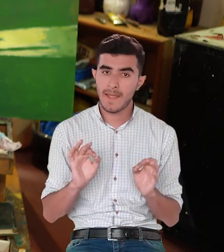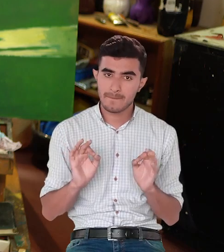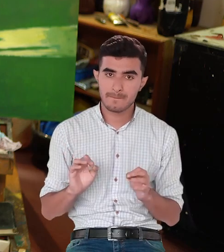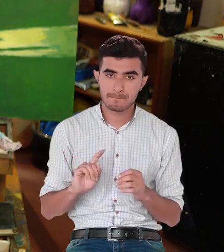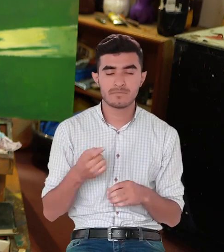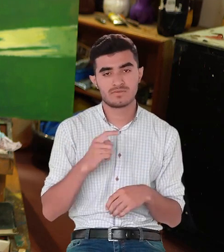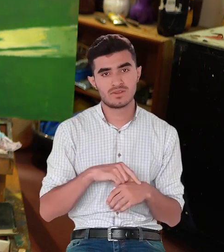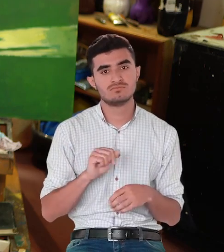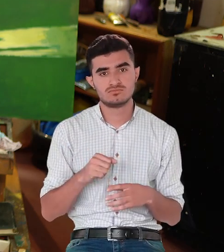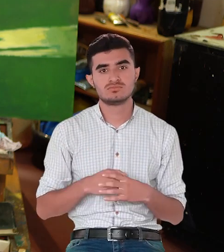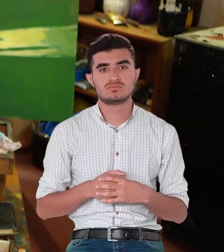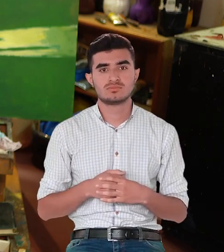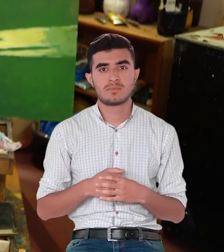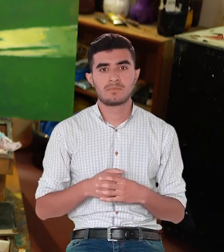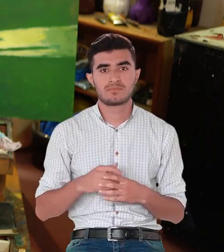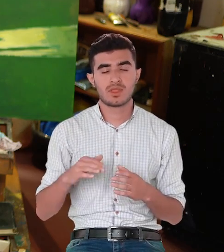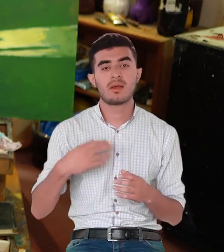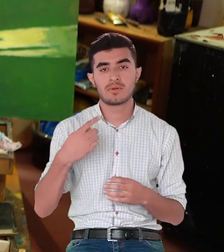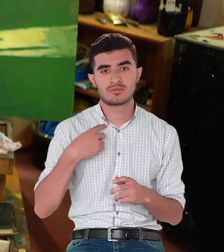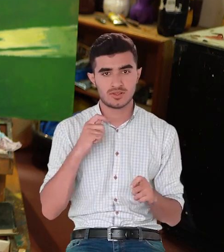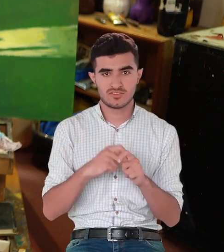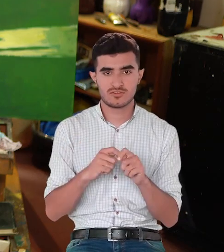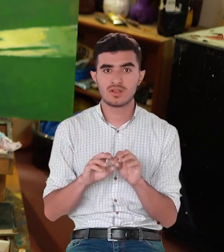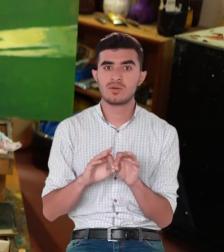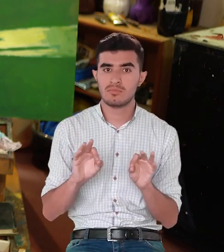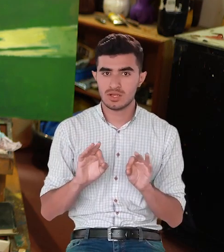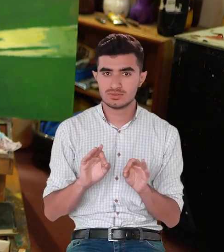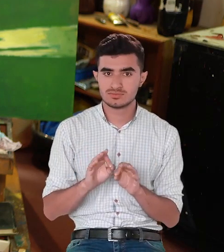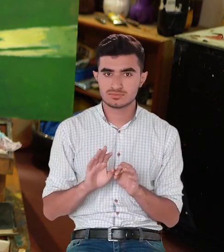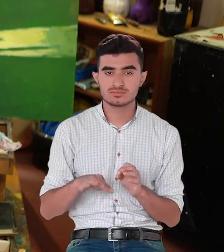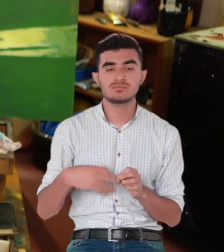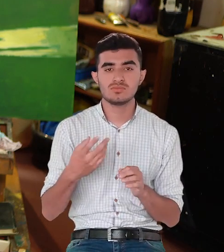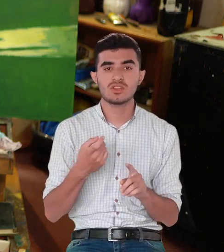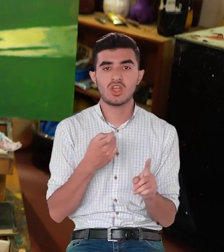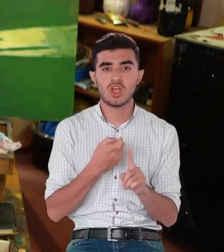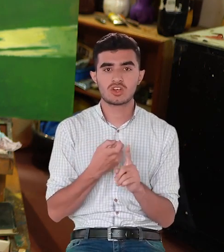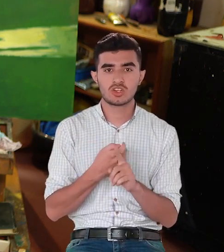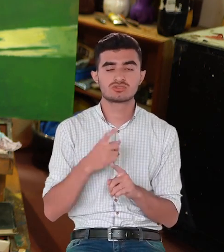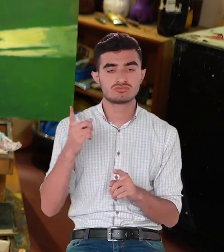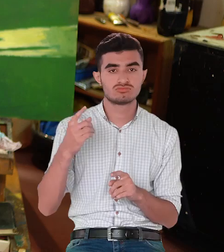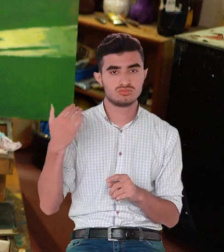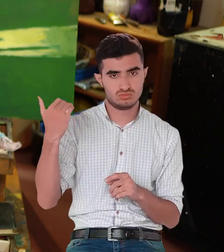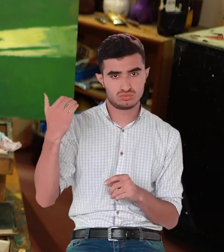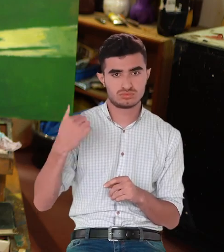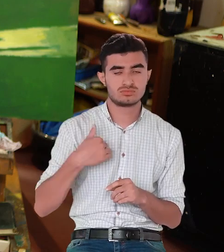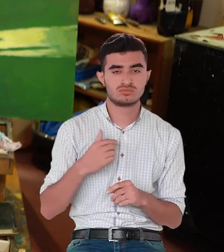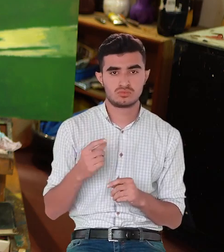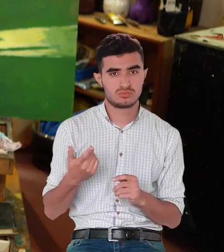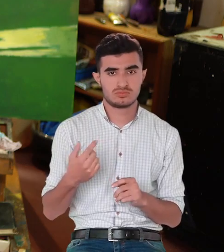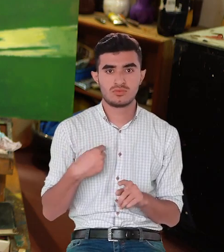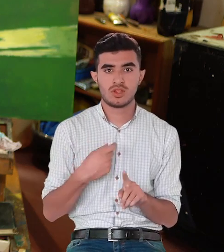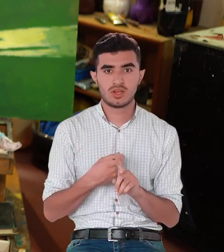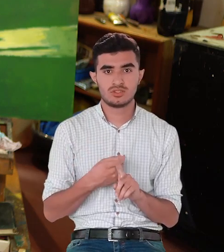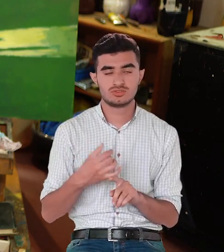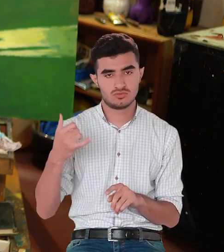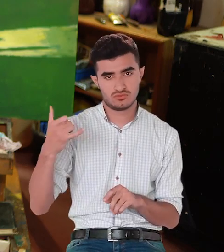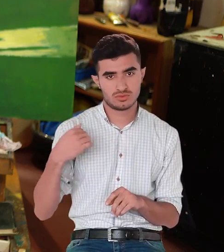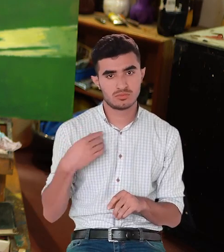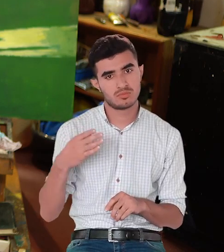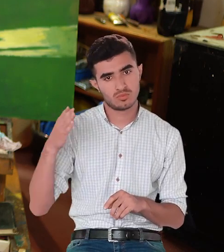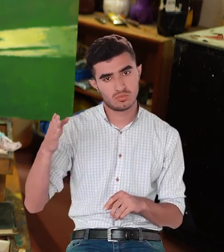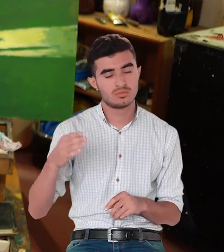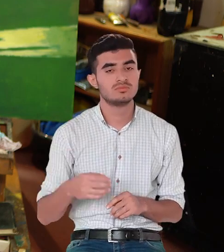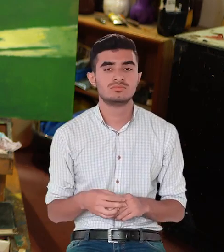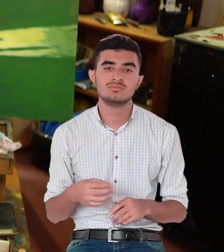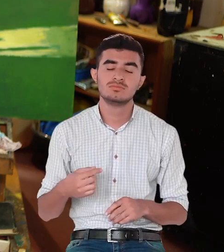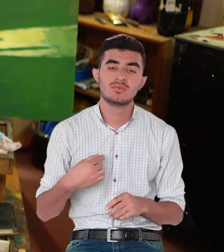وہ بنا لی ہے، اچھا مجھے انہوں نے ملایا کراچی میں بلکہ ان کا ریسٹ ہاؤس تھا، اس میں مجھے انہوں نے قید کر دیا اور ساری چیزیں